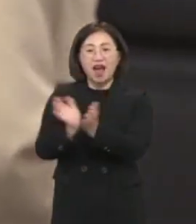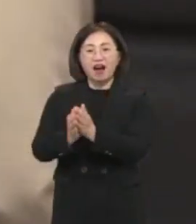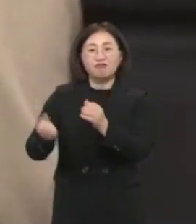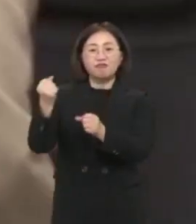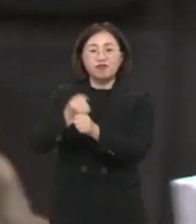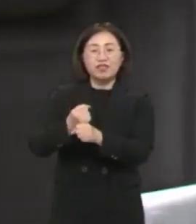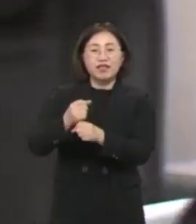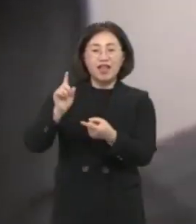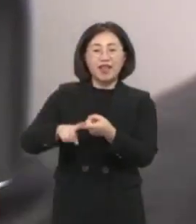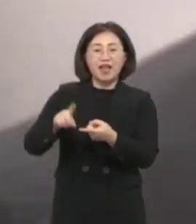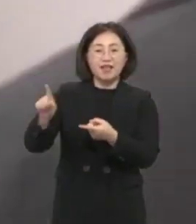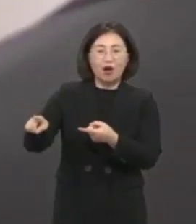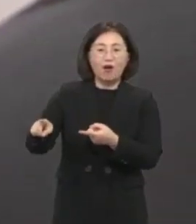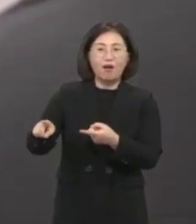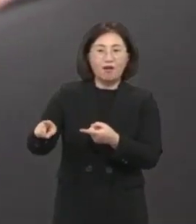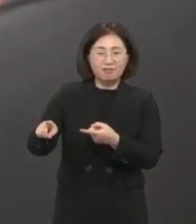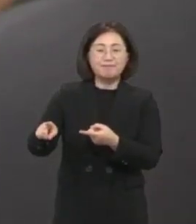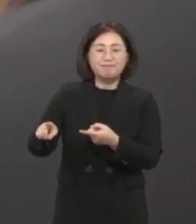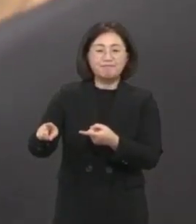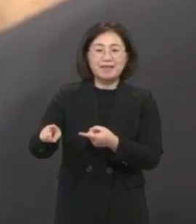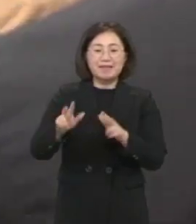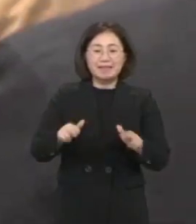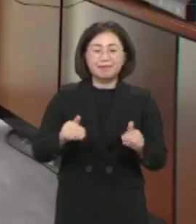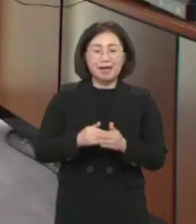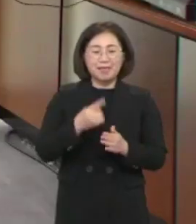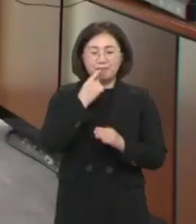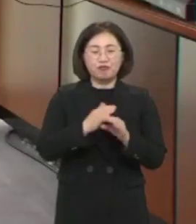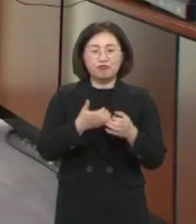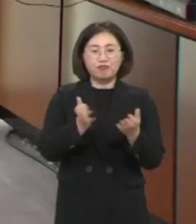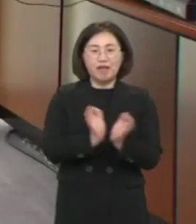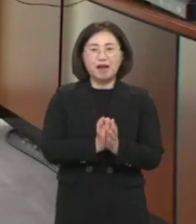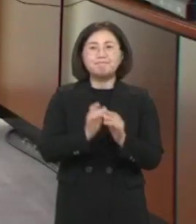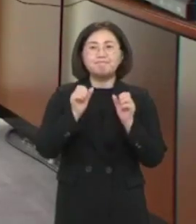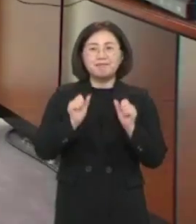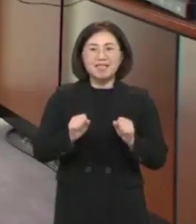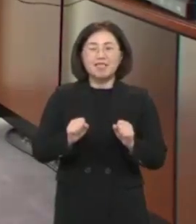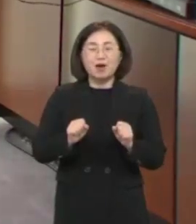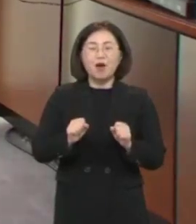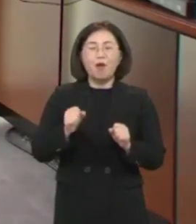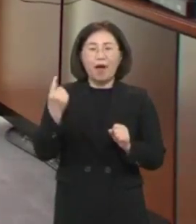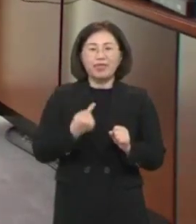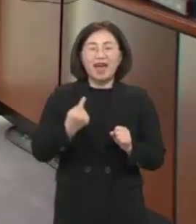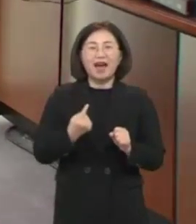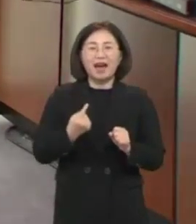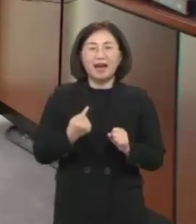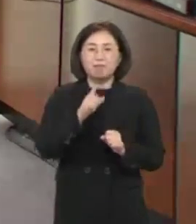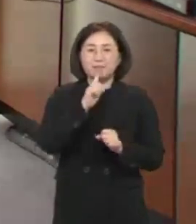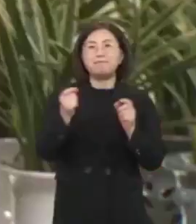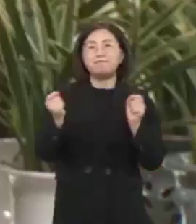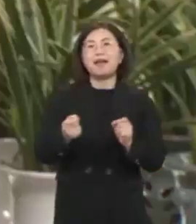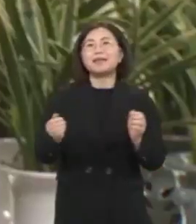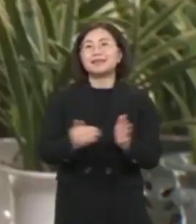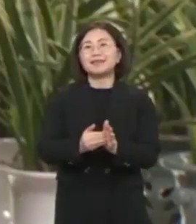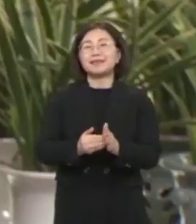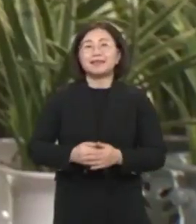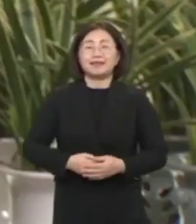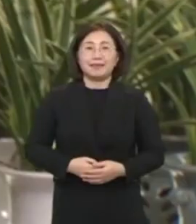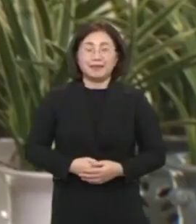추진을 통한 정계 개편론에 대해서는 지금까지 민주당을 지켜왔다는 말로 일정 부분 거리를 두었습니다.